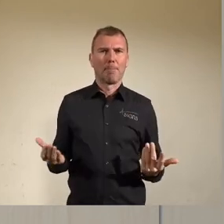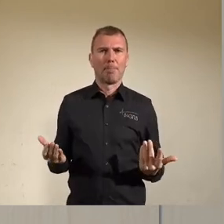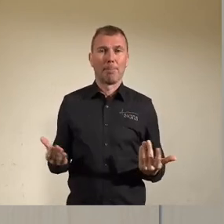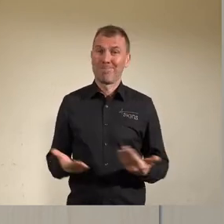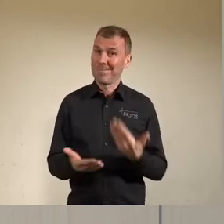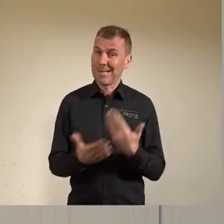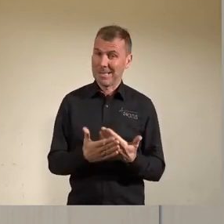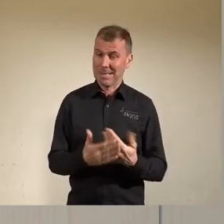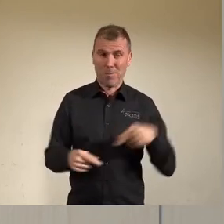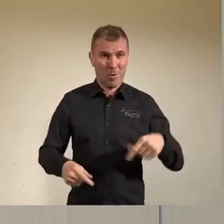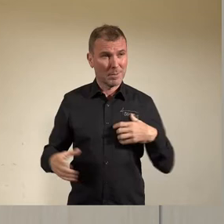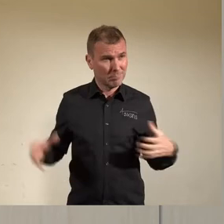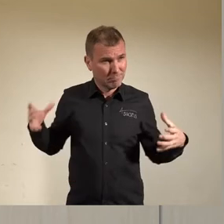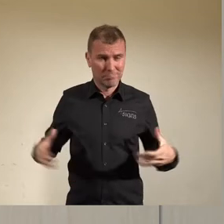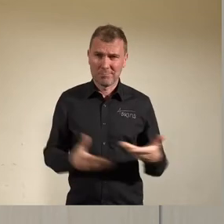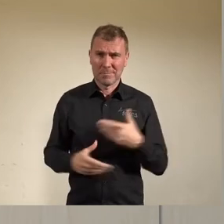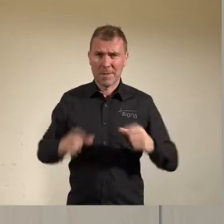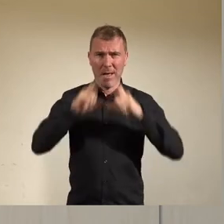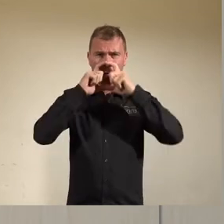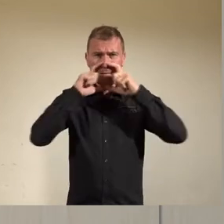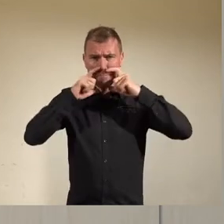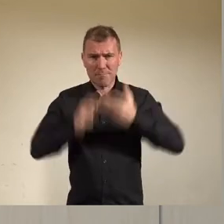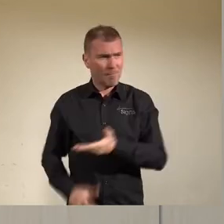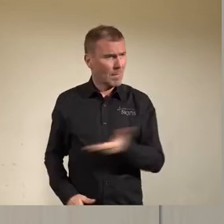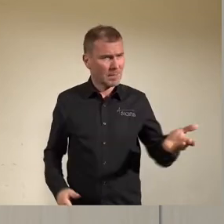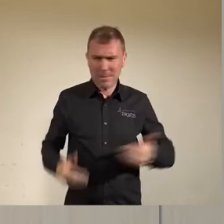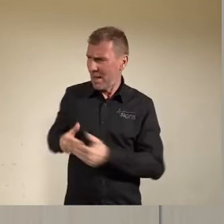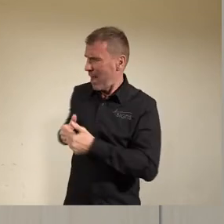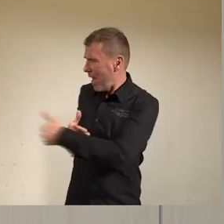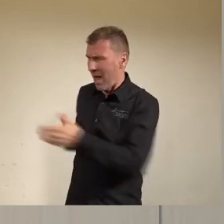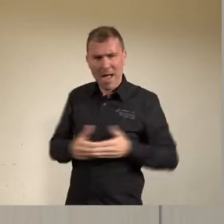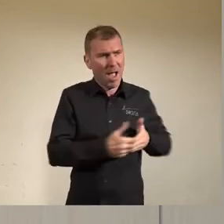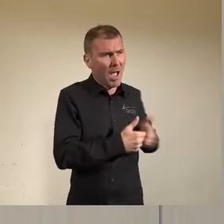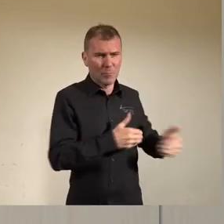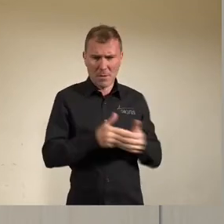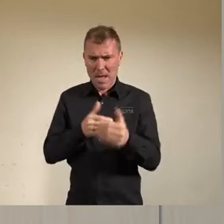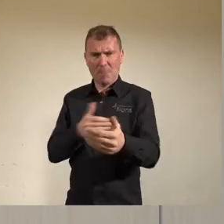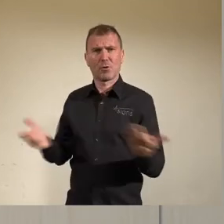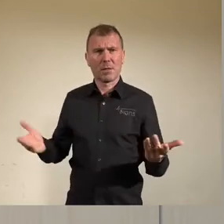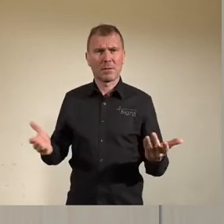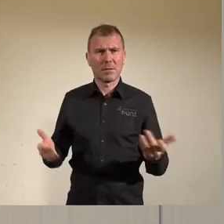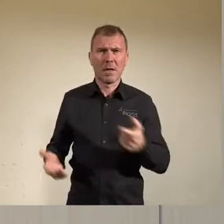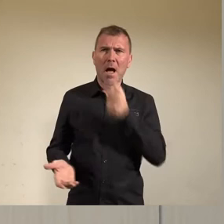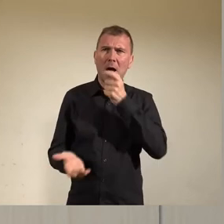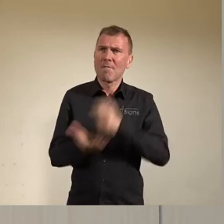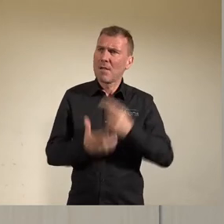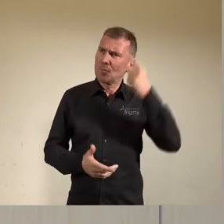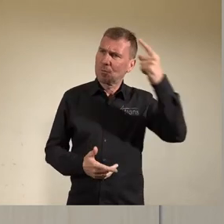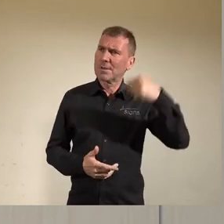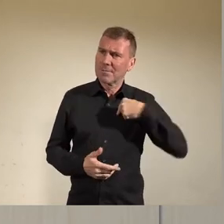gerade deshalb sind wir heute hier. Mit Masken, mit Abstand, mit dem Verantwortungsbewusstsein, für das wir gewählt